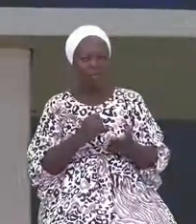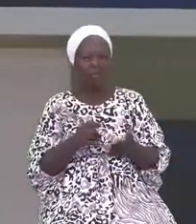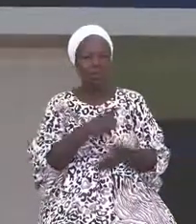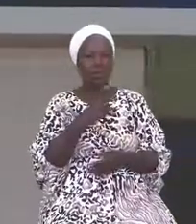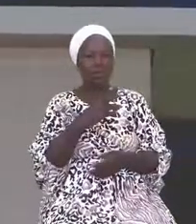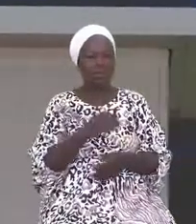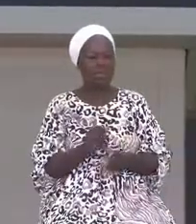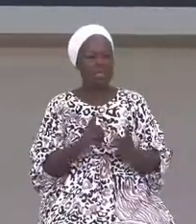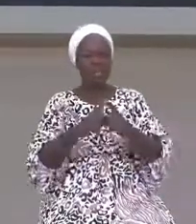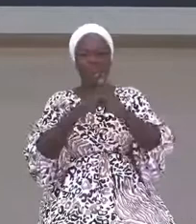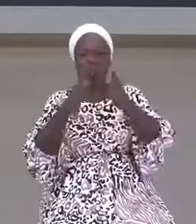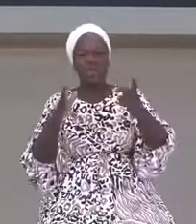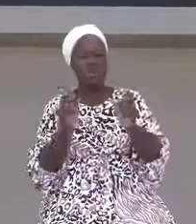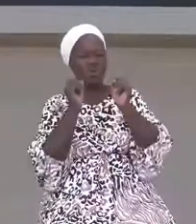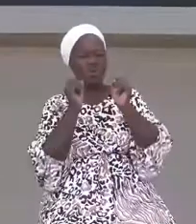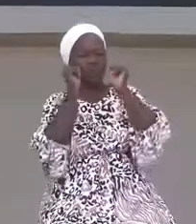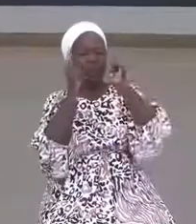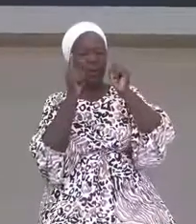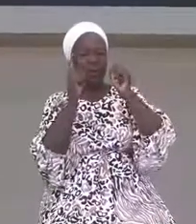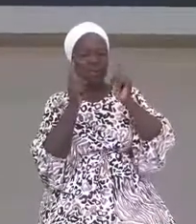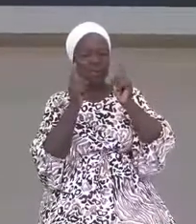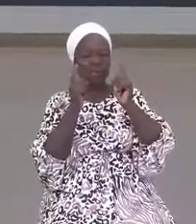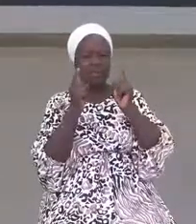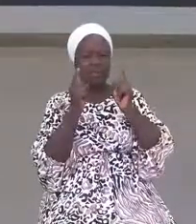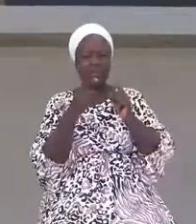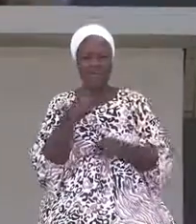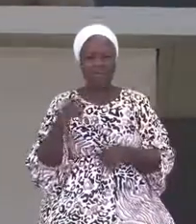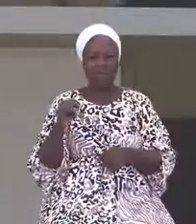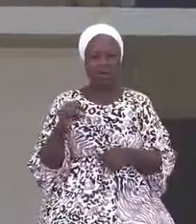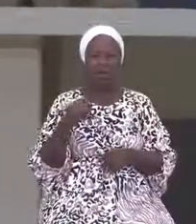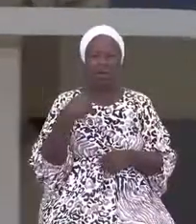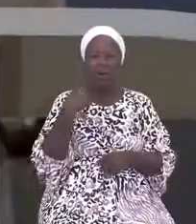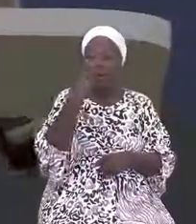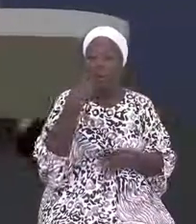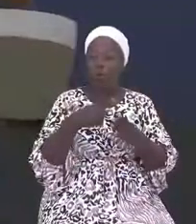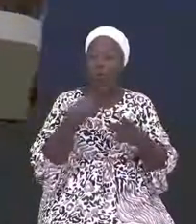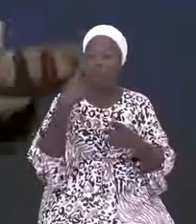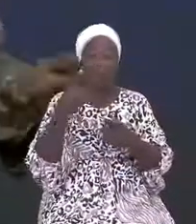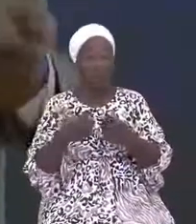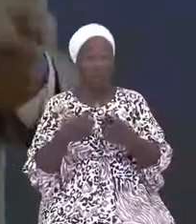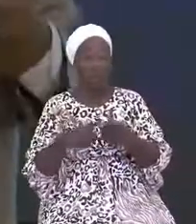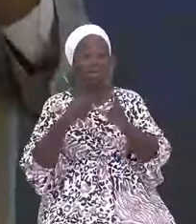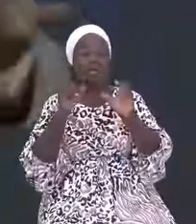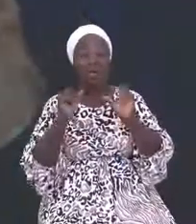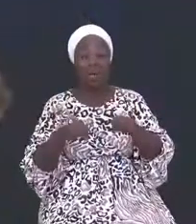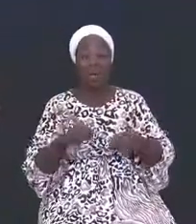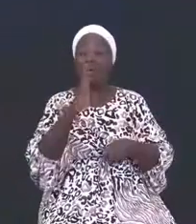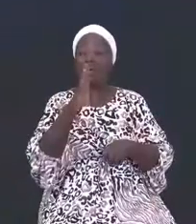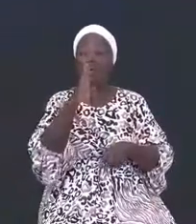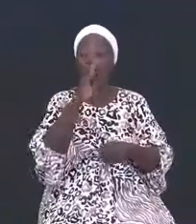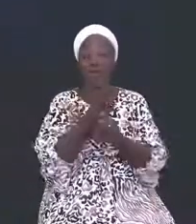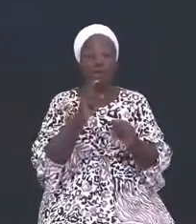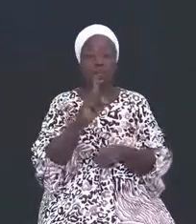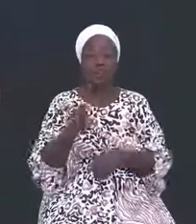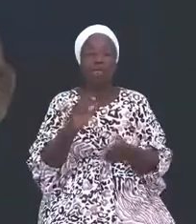étaient étonnés et dirent, qui donc peut être sauvé? C'est ce qui